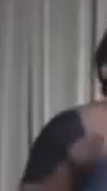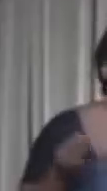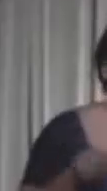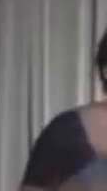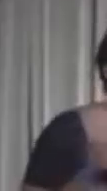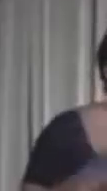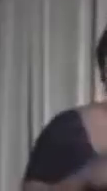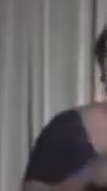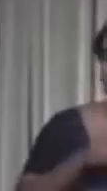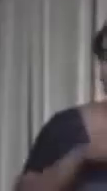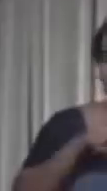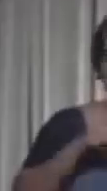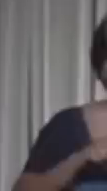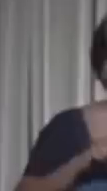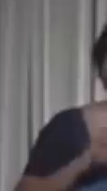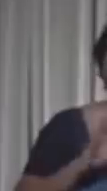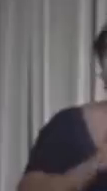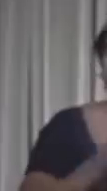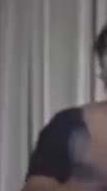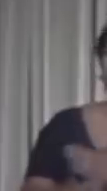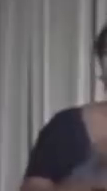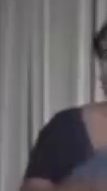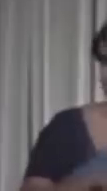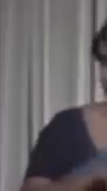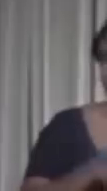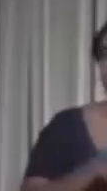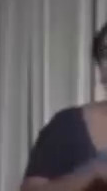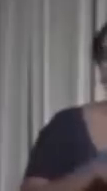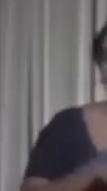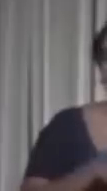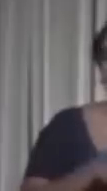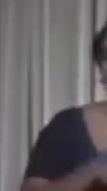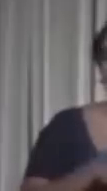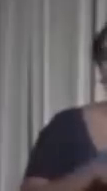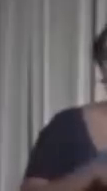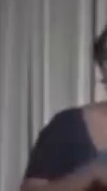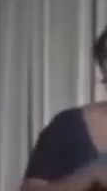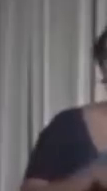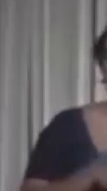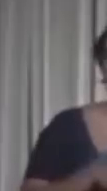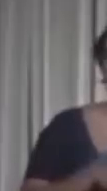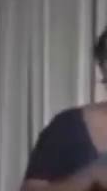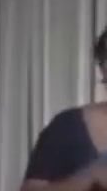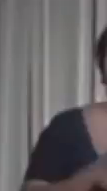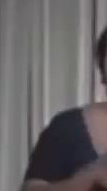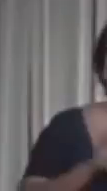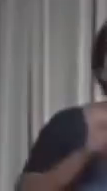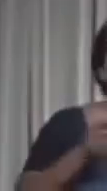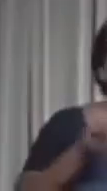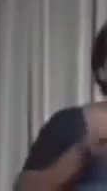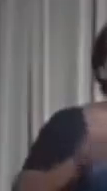கடந்த காலங்களில் கூட பட்ஜெட்டுகளை அதாவது வரவு செலவு திட்டத்தை முன்வைக்கின்ற பொழுது ஒரு தேர்தலை